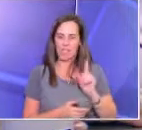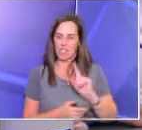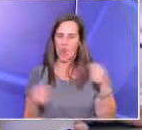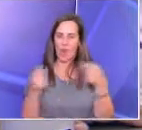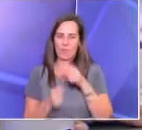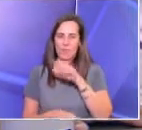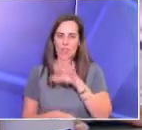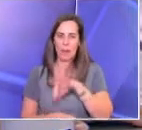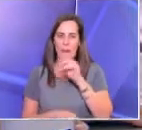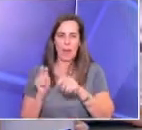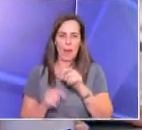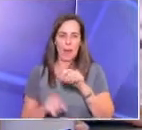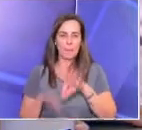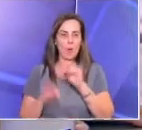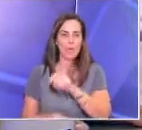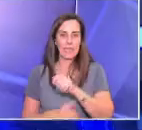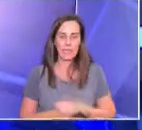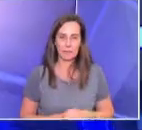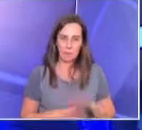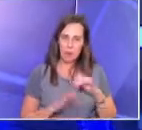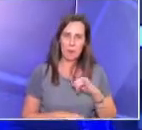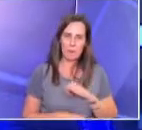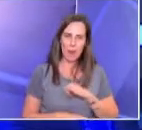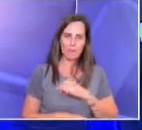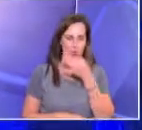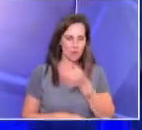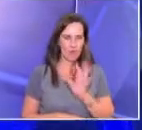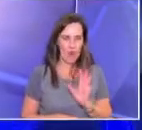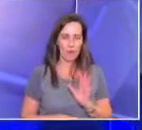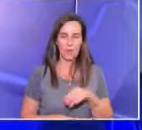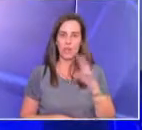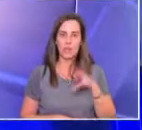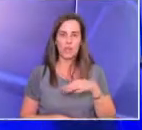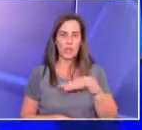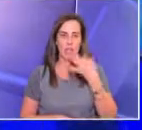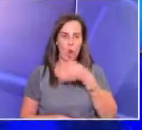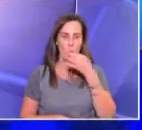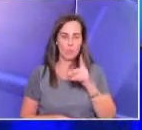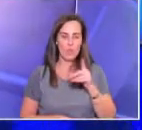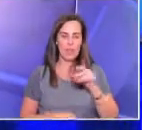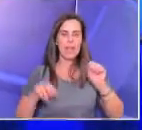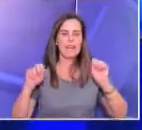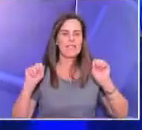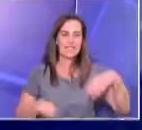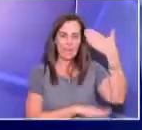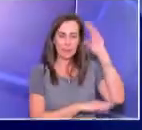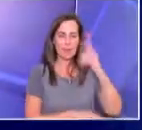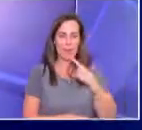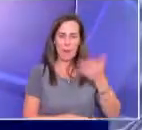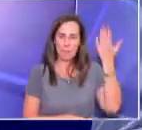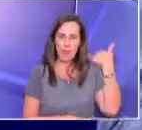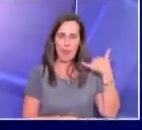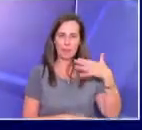רלוונטי לבחירות הכלליות. אני חושב שזה מאוד מעניין. השאלה הזו, יש לנו את נאום השבטים של ריבלין. מה ריבלין בעצם אומר? פעם